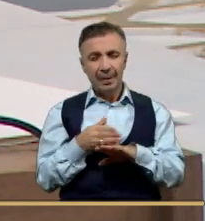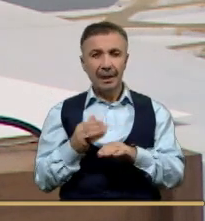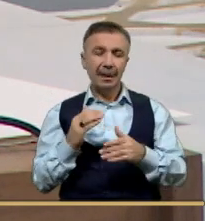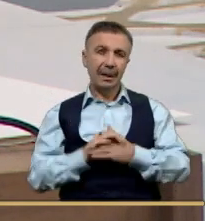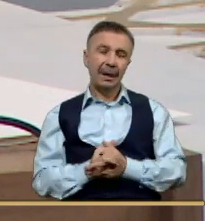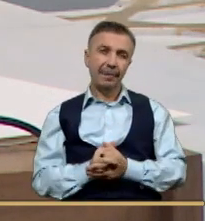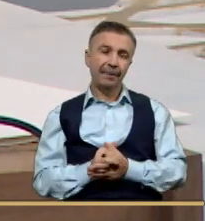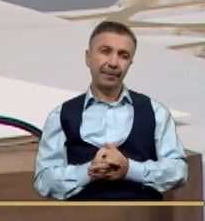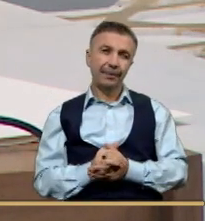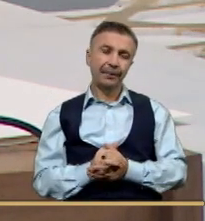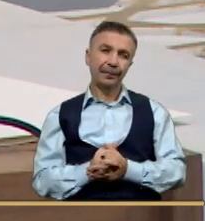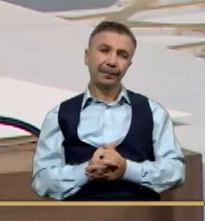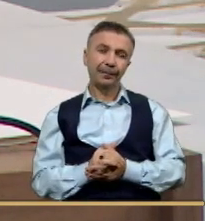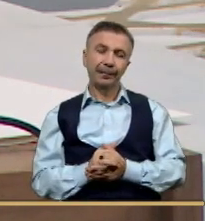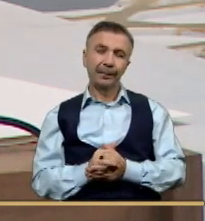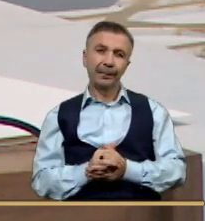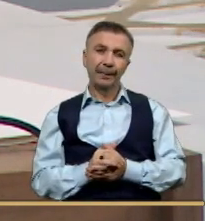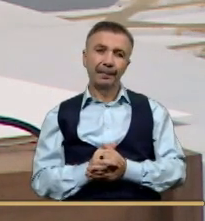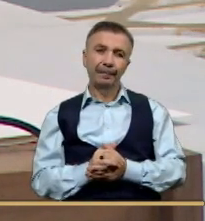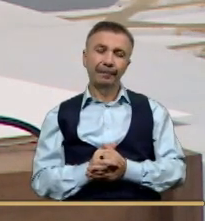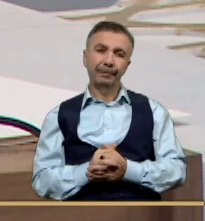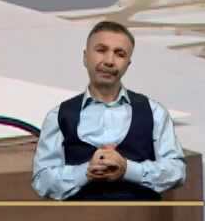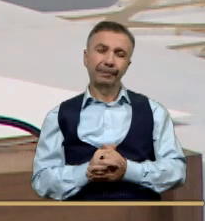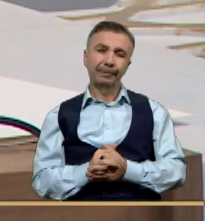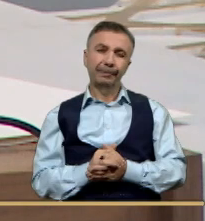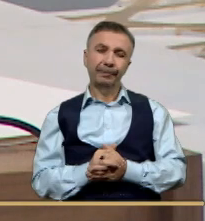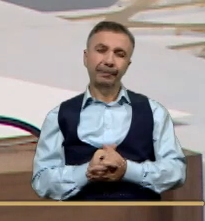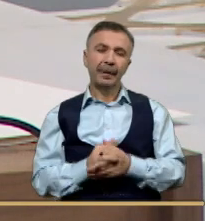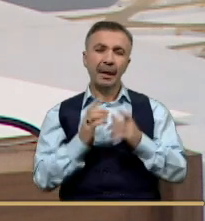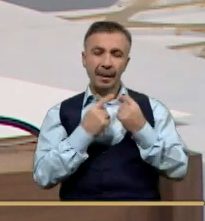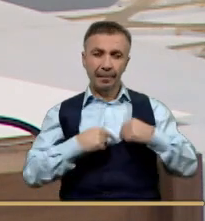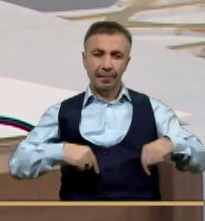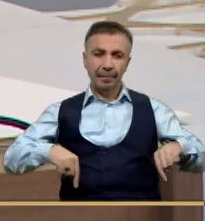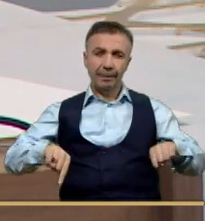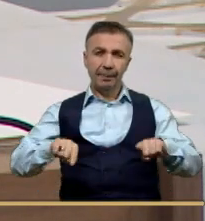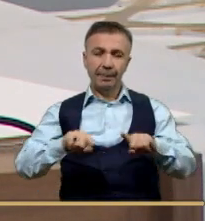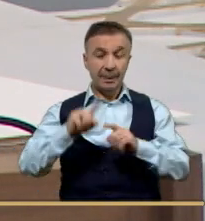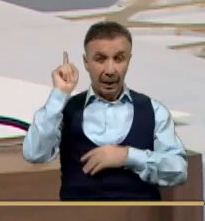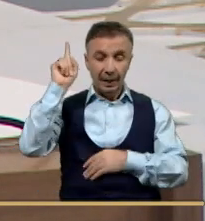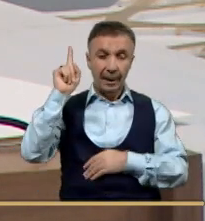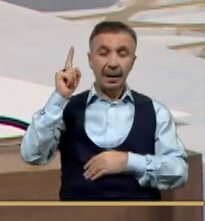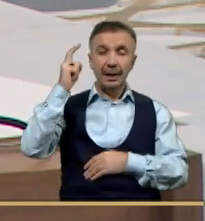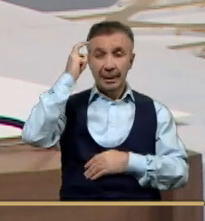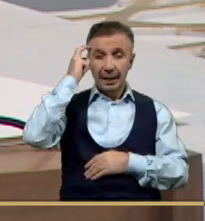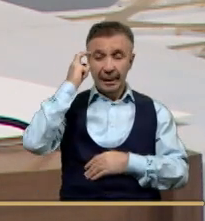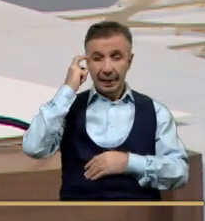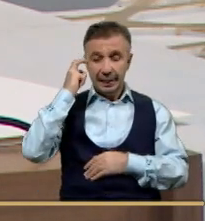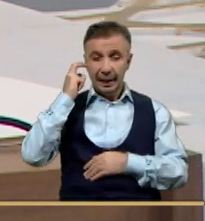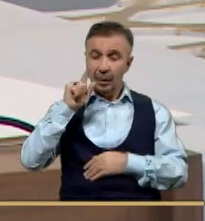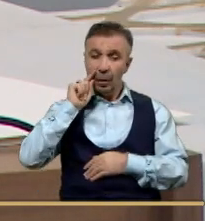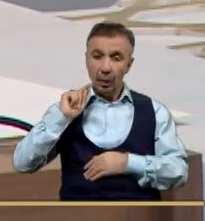ale beni İsrail'e, biz İsrail oğullarına,